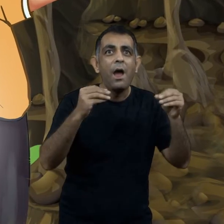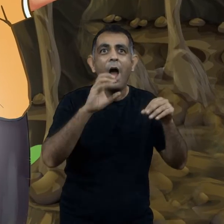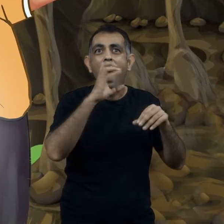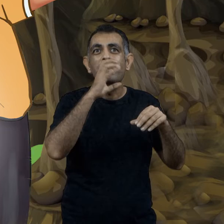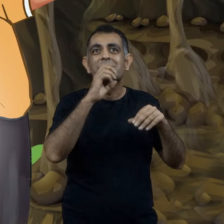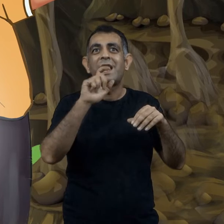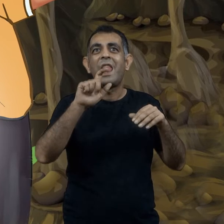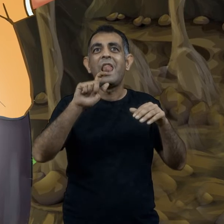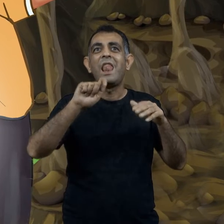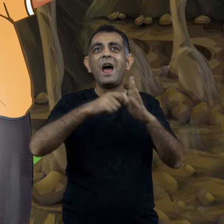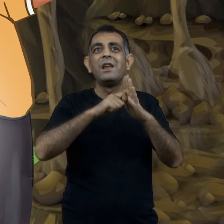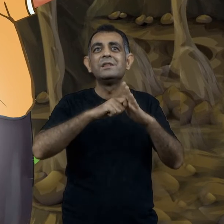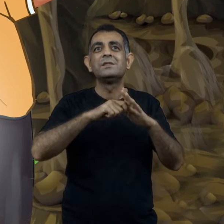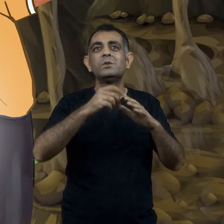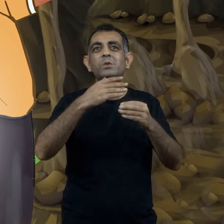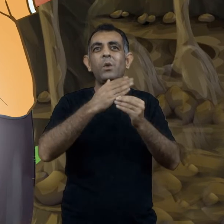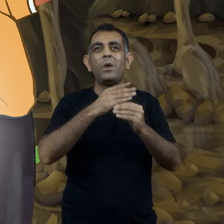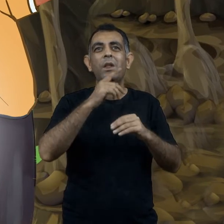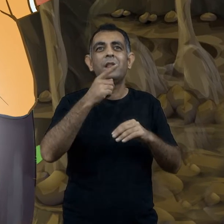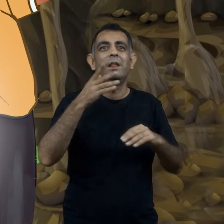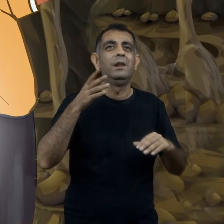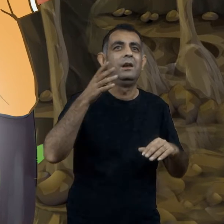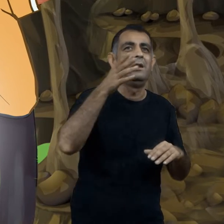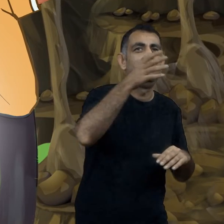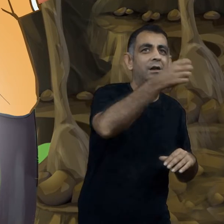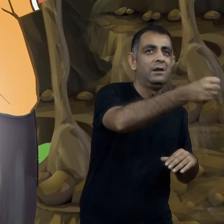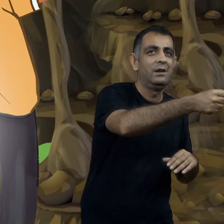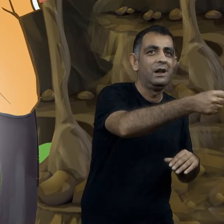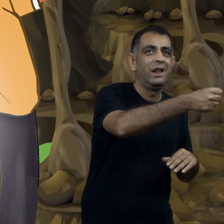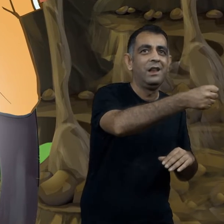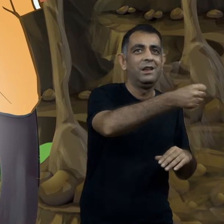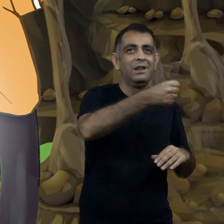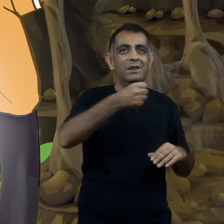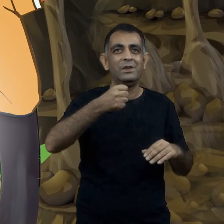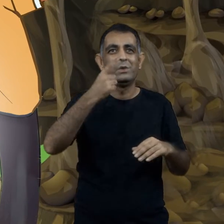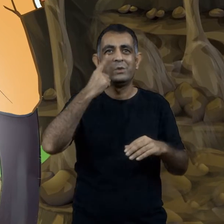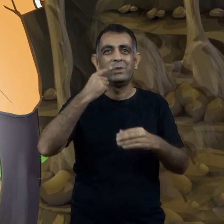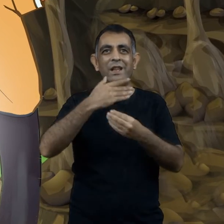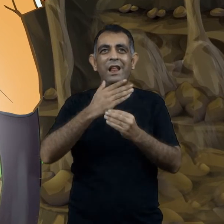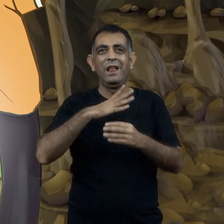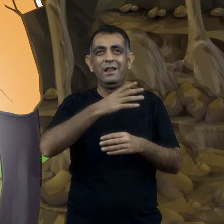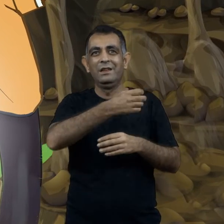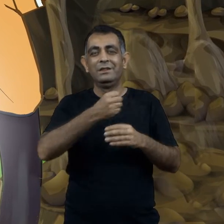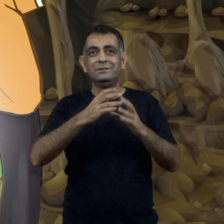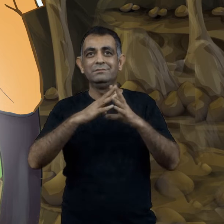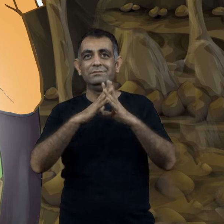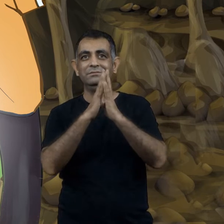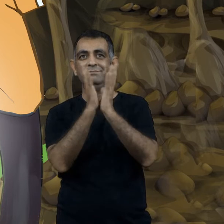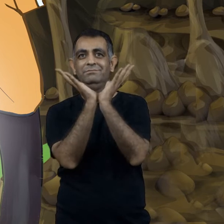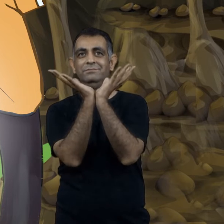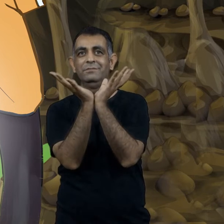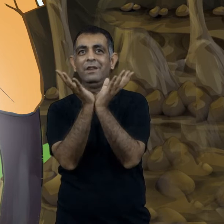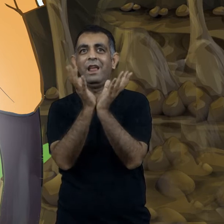bunun kayıp Amasya lalesi soğanı olduğunu fark etti. Elini uzattığı anda lale soğanı